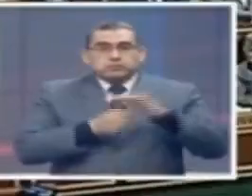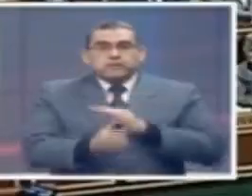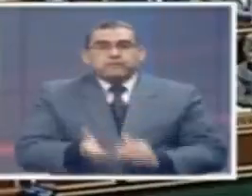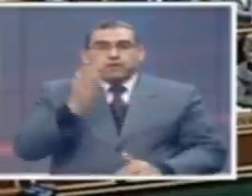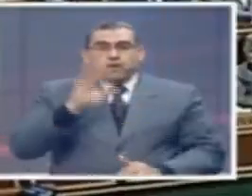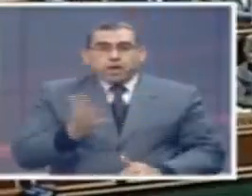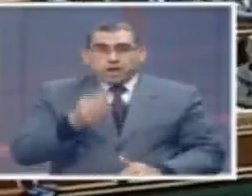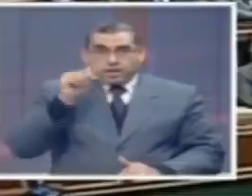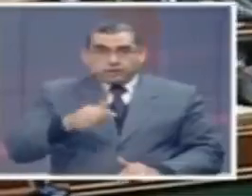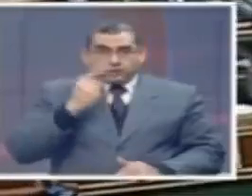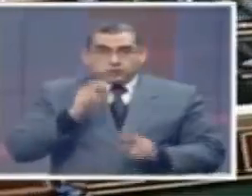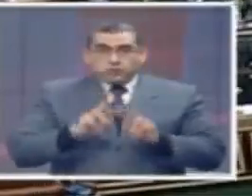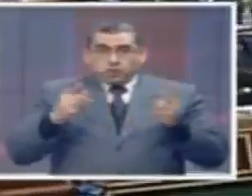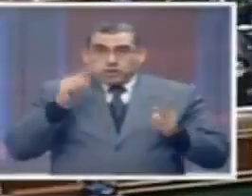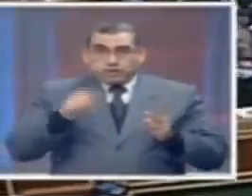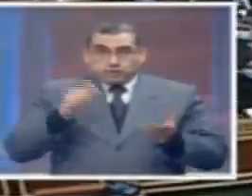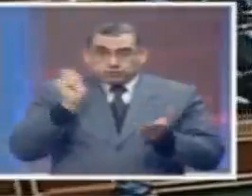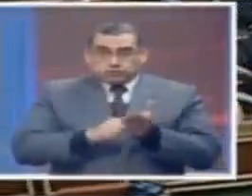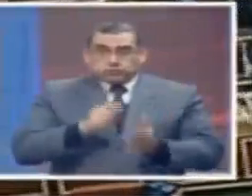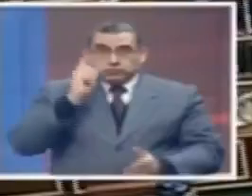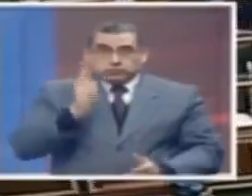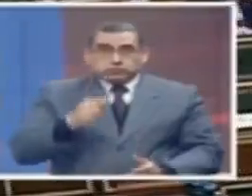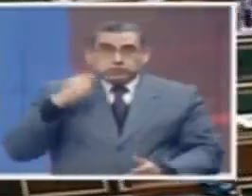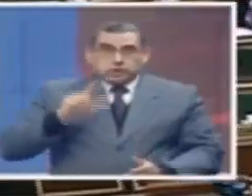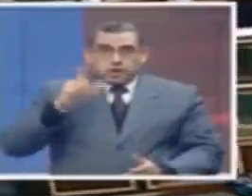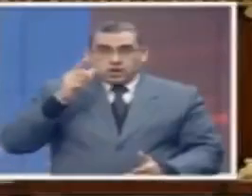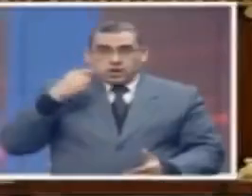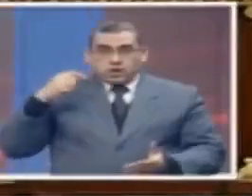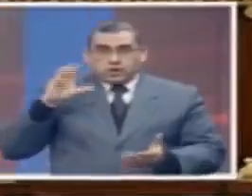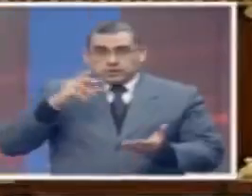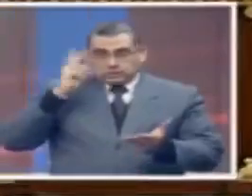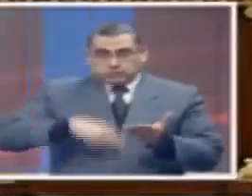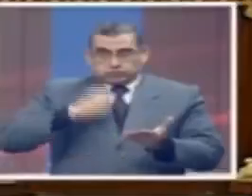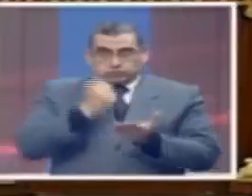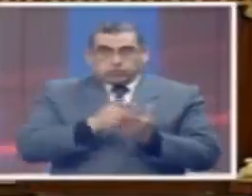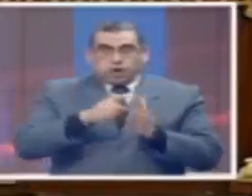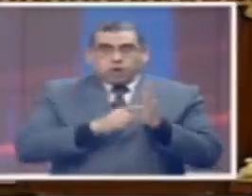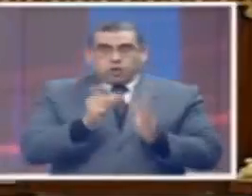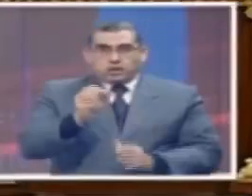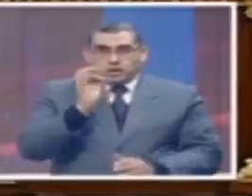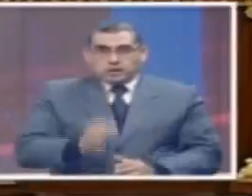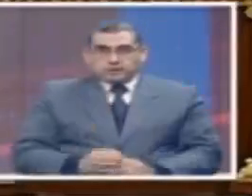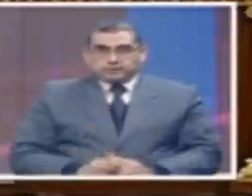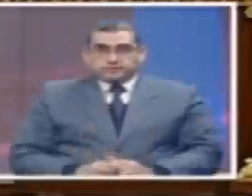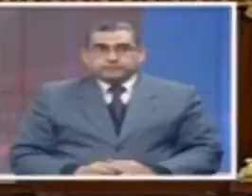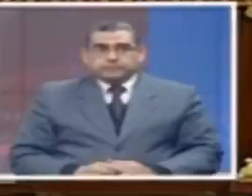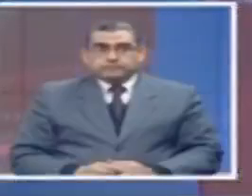من يخالف الأوامر الصادرة من رئيس الجمهورية بتطبيق أحكام القانون.